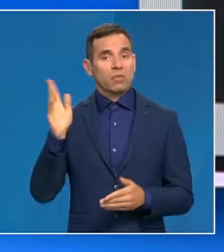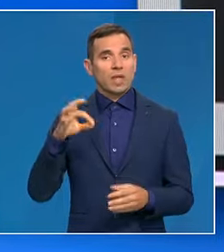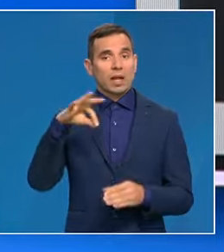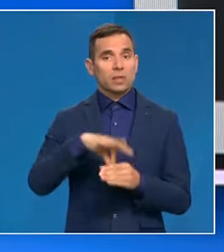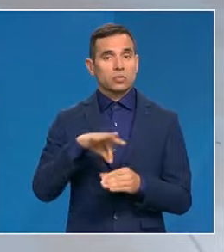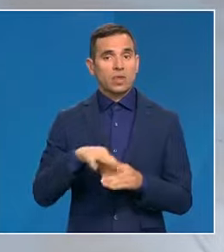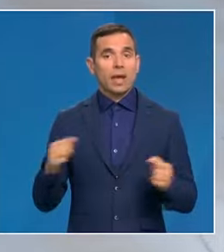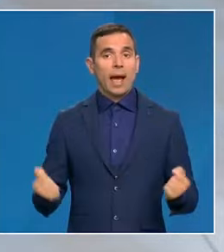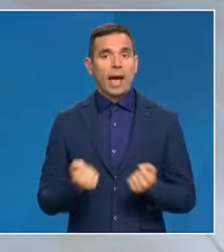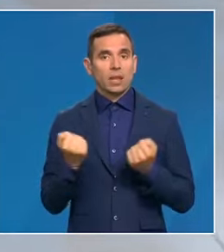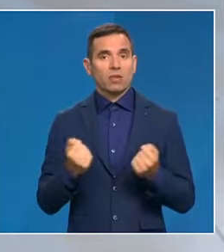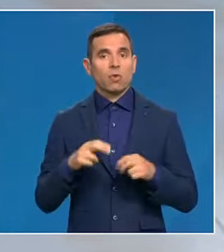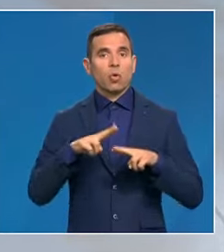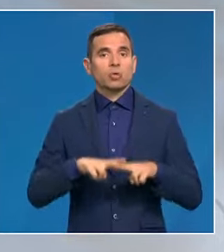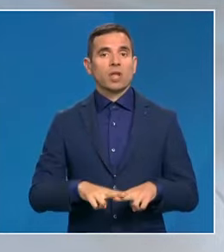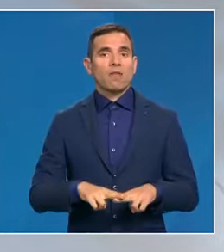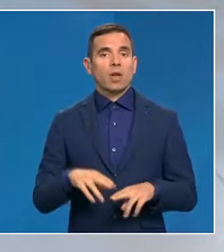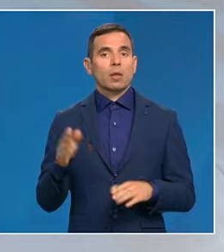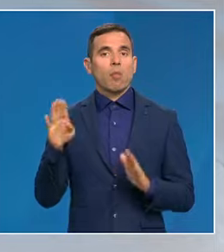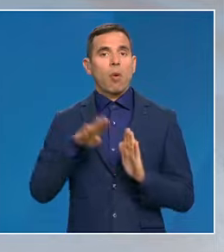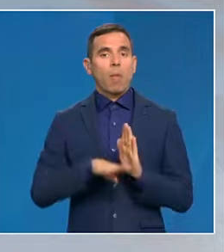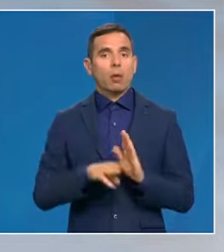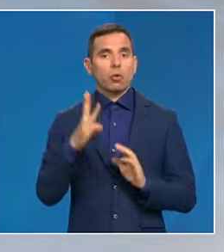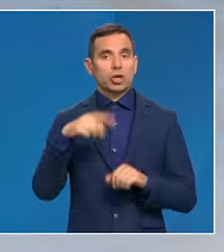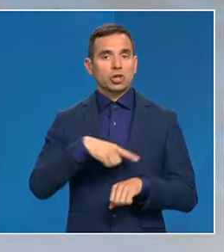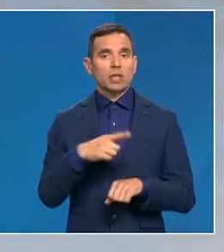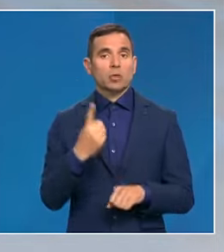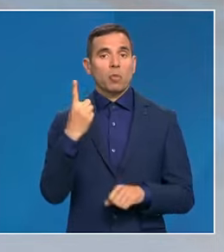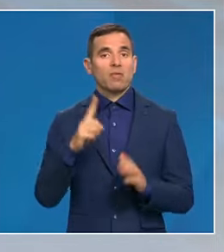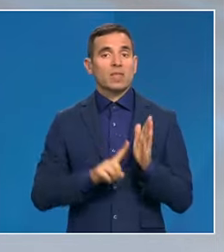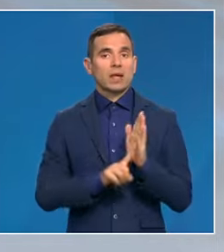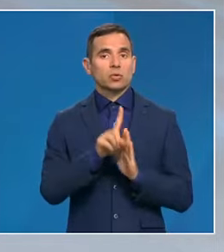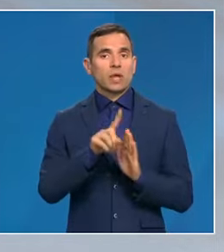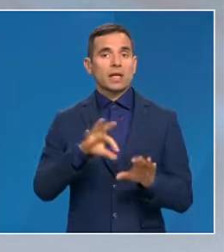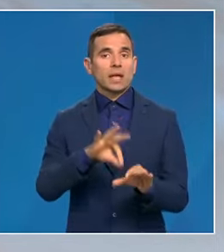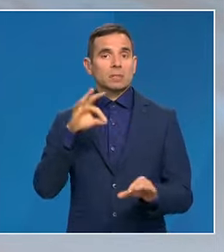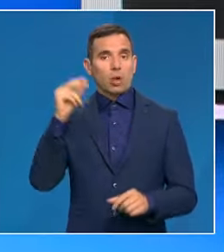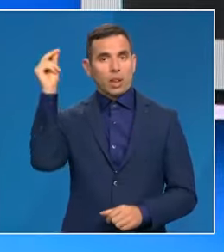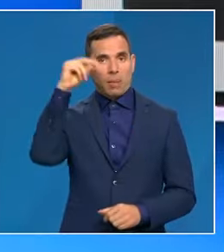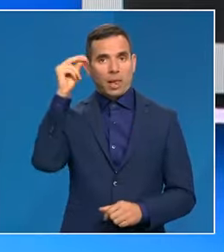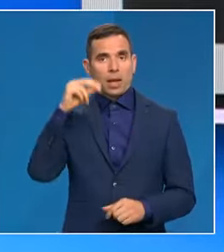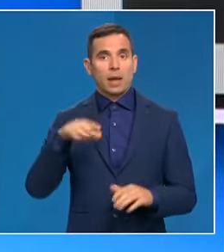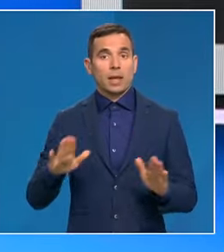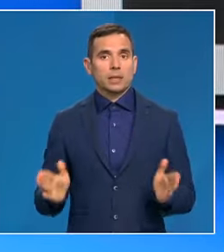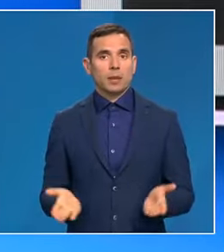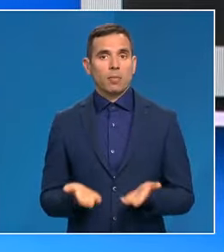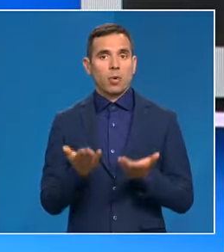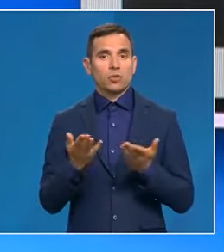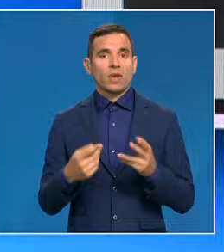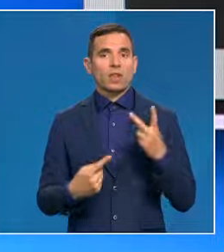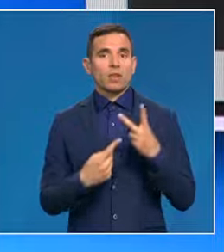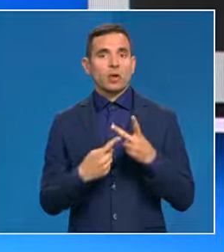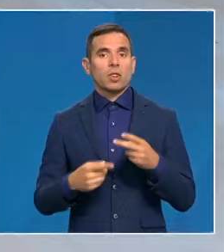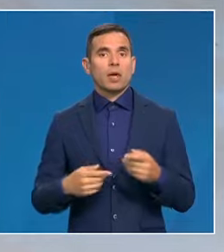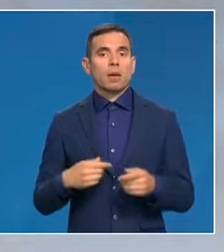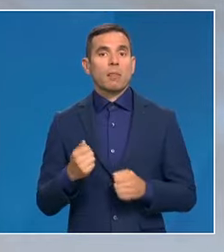Гласувайте активно. Остават по-малко от 3 часа до първите резултати. Изборът на България. Започва кулминацията на телевизионния